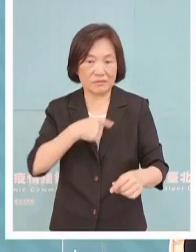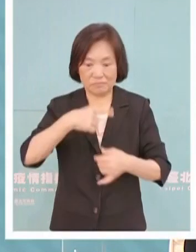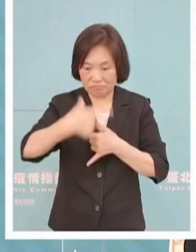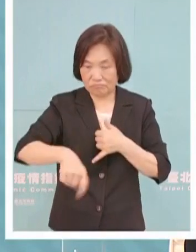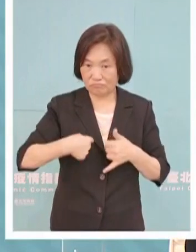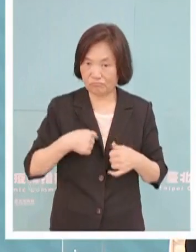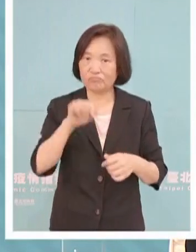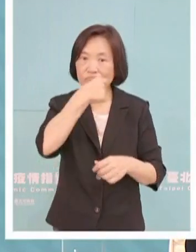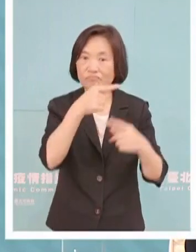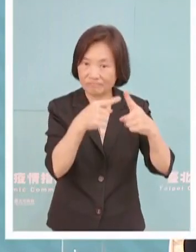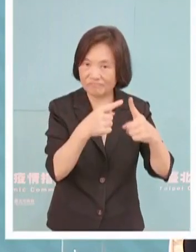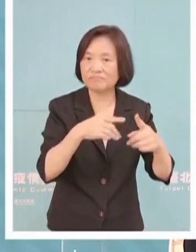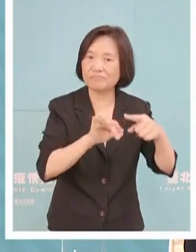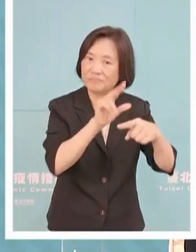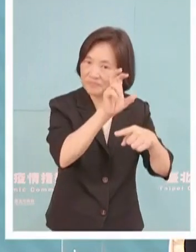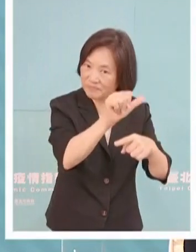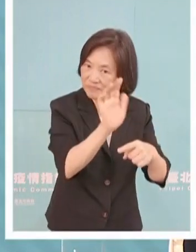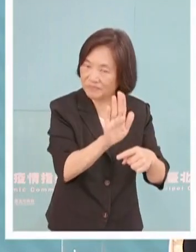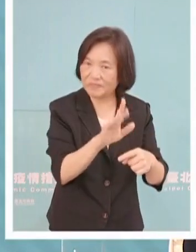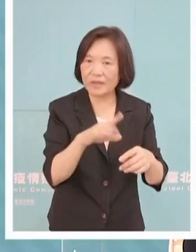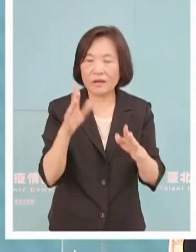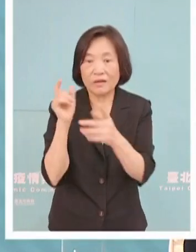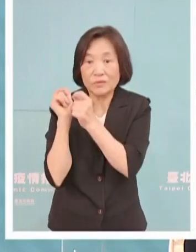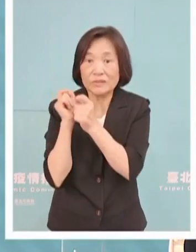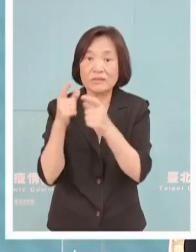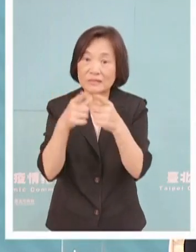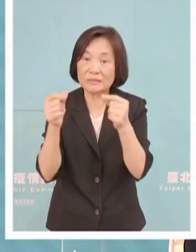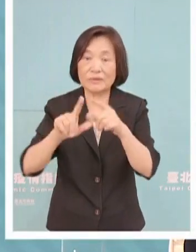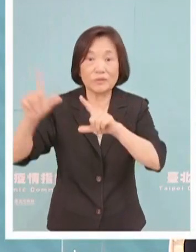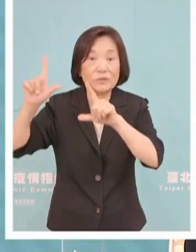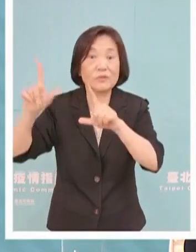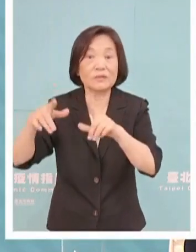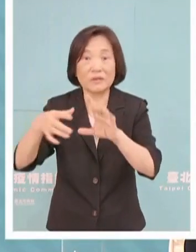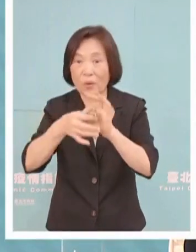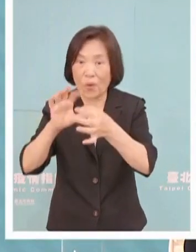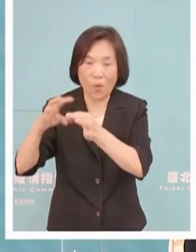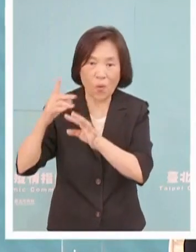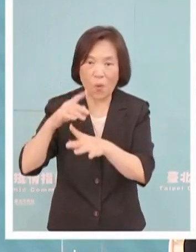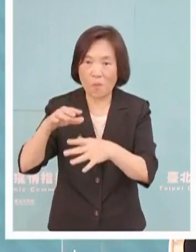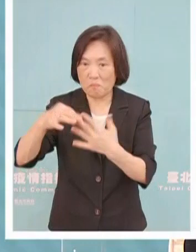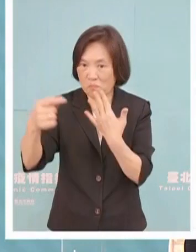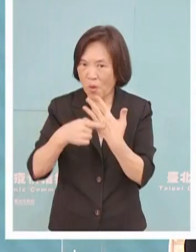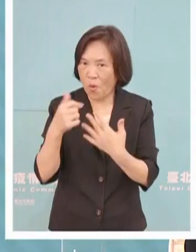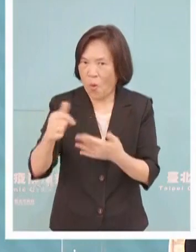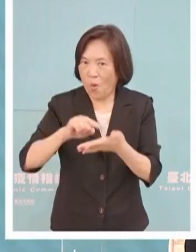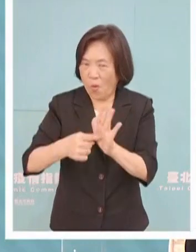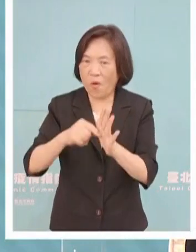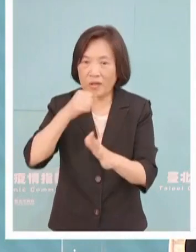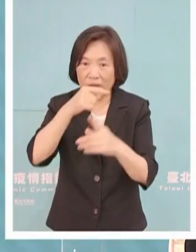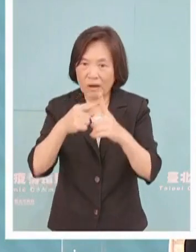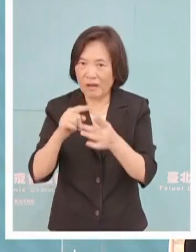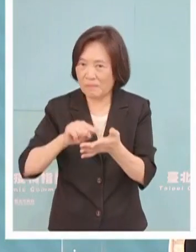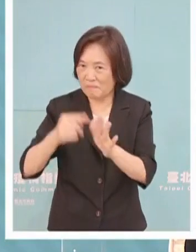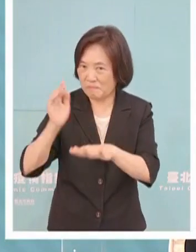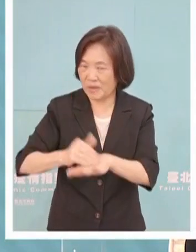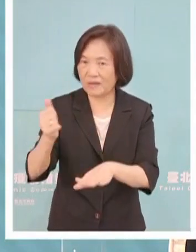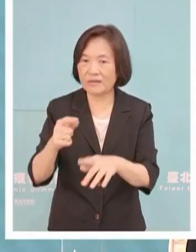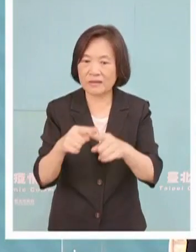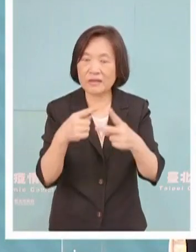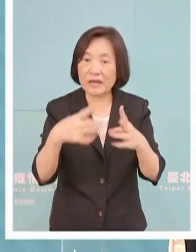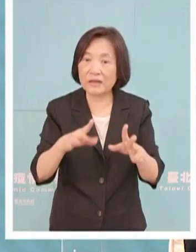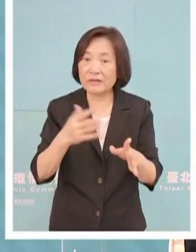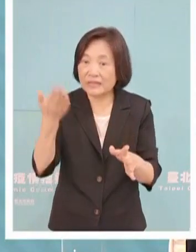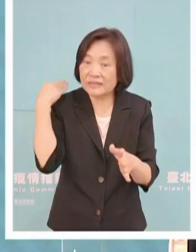高达75%，那么加上近来东京奥运我国的选手表现非常好，甚至我们有发现说最近这个连网络